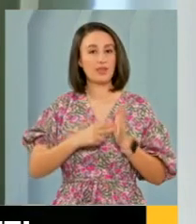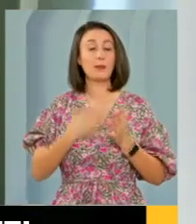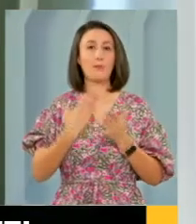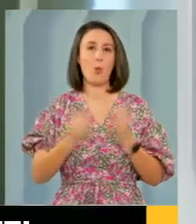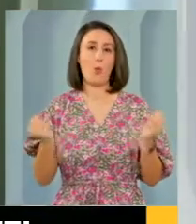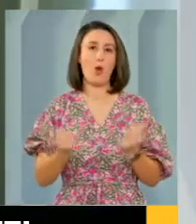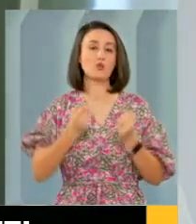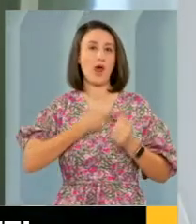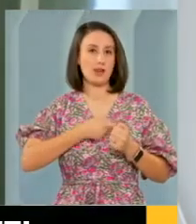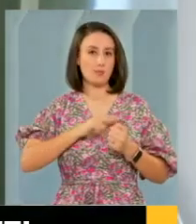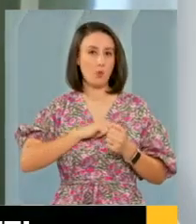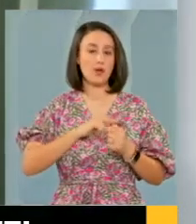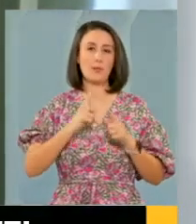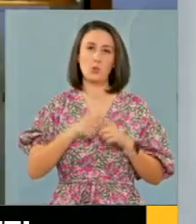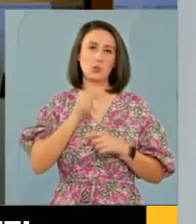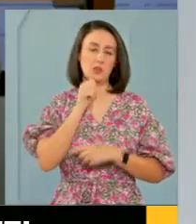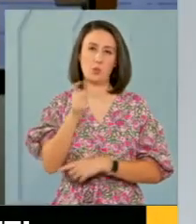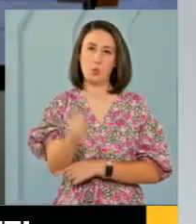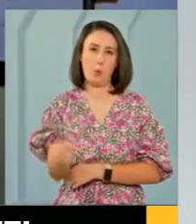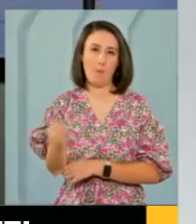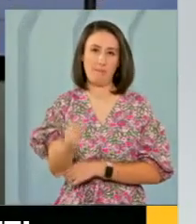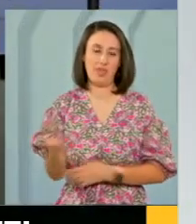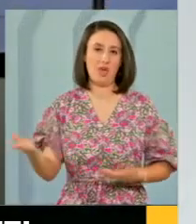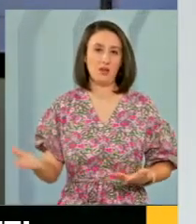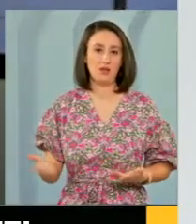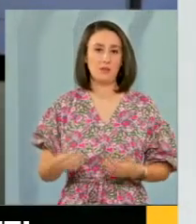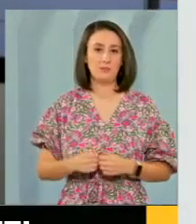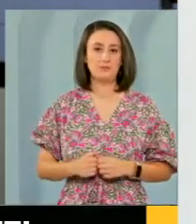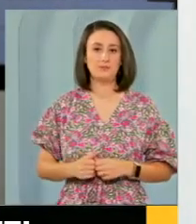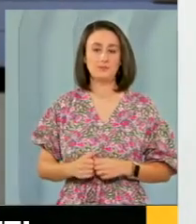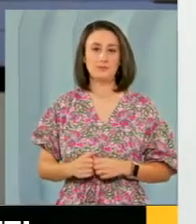acționezi corespunzător, nu doar pompieristic când apare o astfel de situație. Da, mulțumim mult!